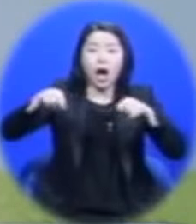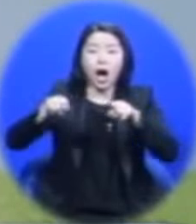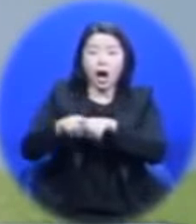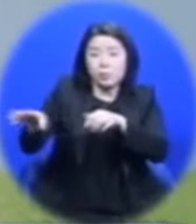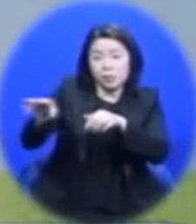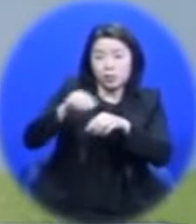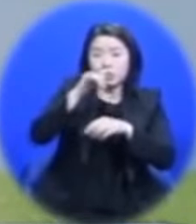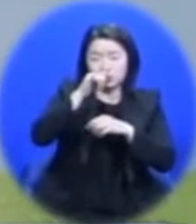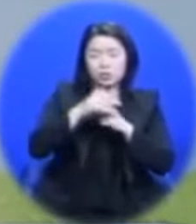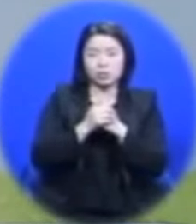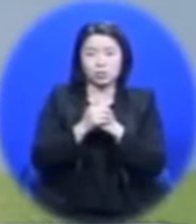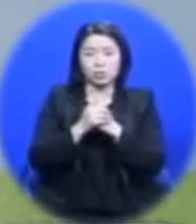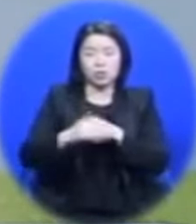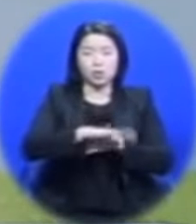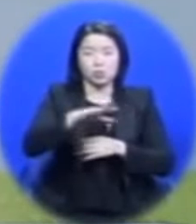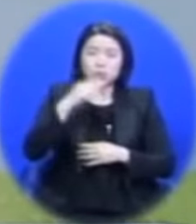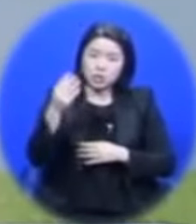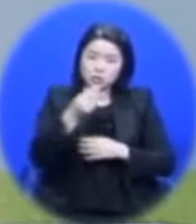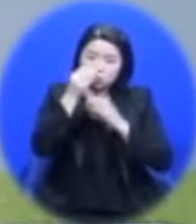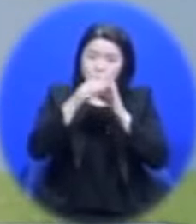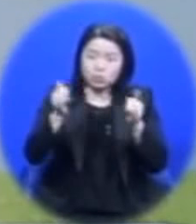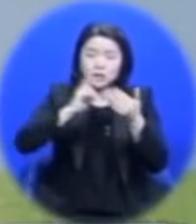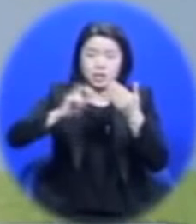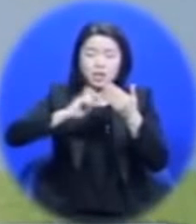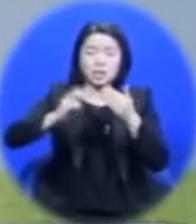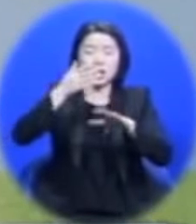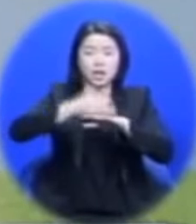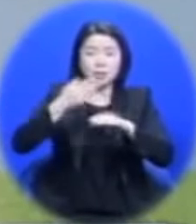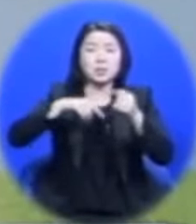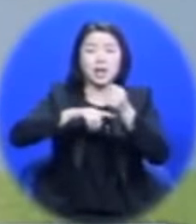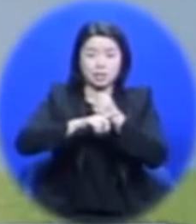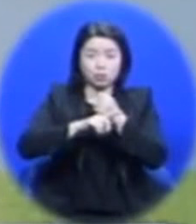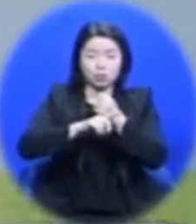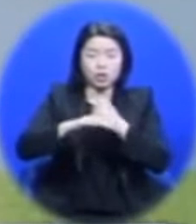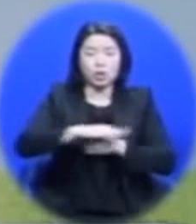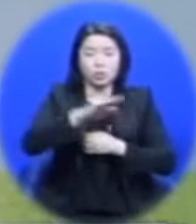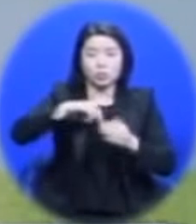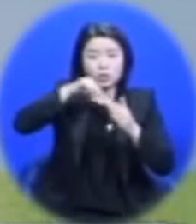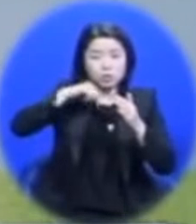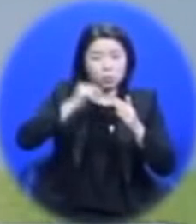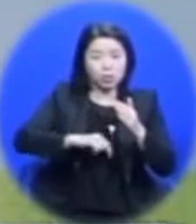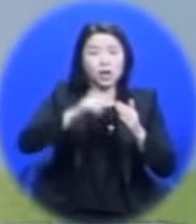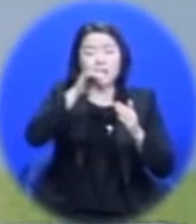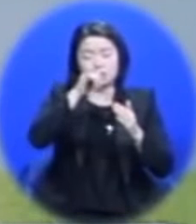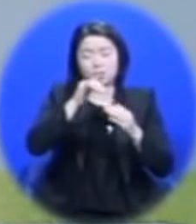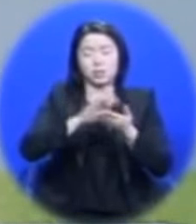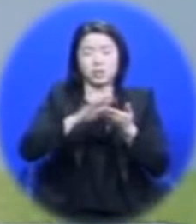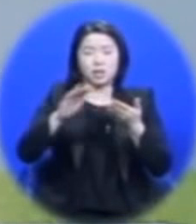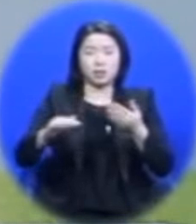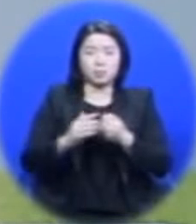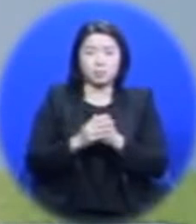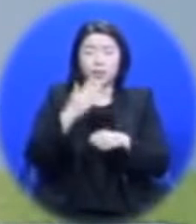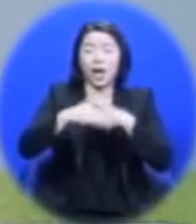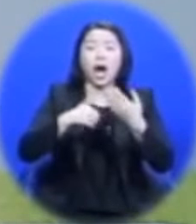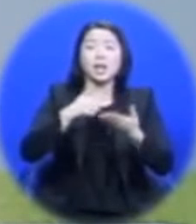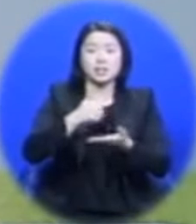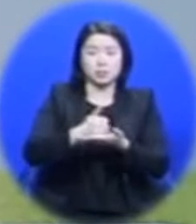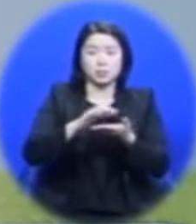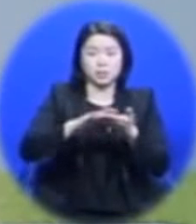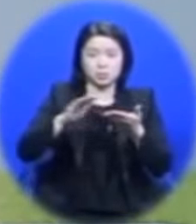겁니다. 우리 성도들의 찬양과 감사의 이유는 우리 속에 있습니다.